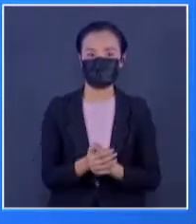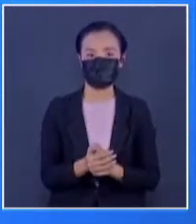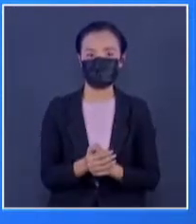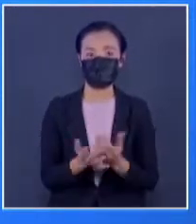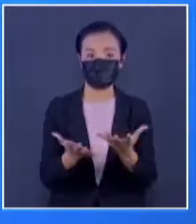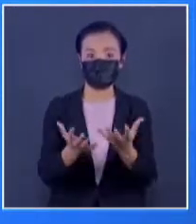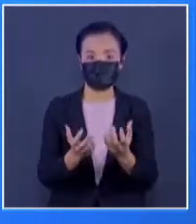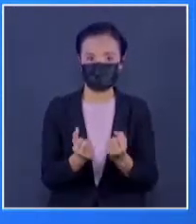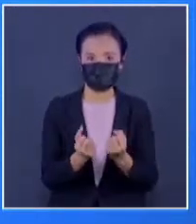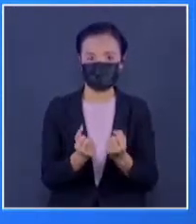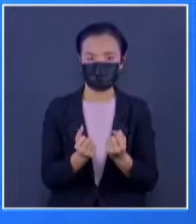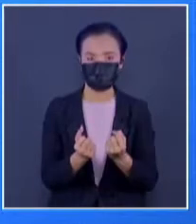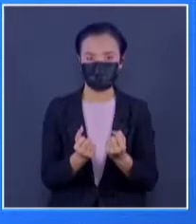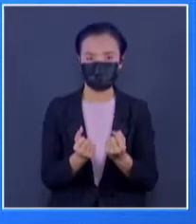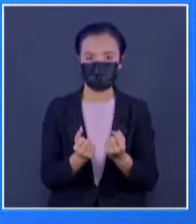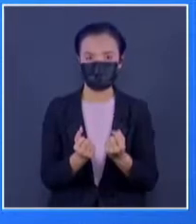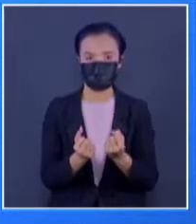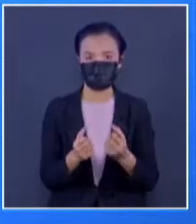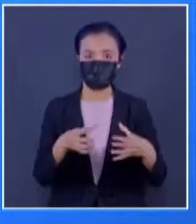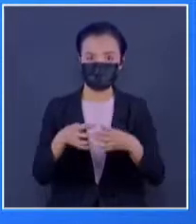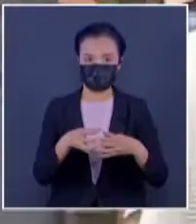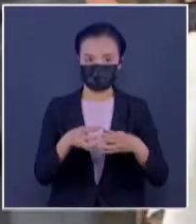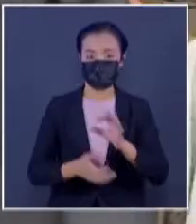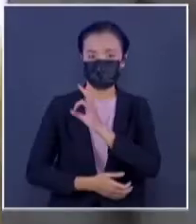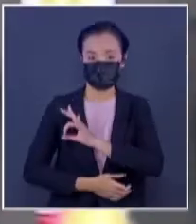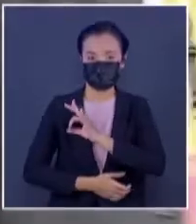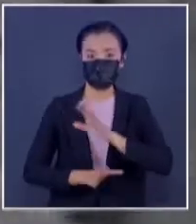รับบิ๊กแปะและปลัดชิงเข้าร่วมพรรคแล้วนะครับ